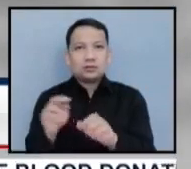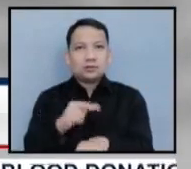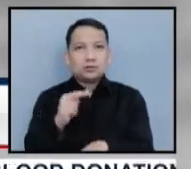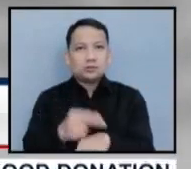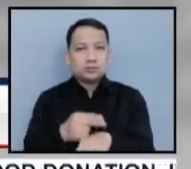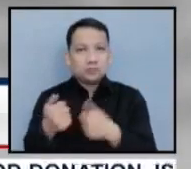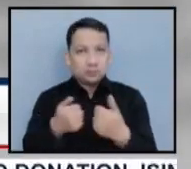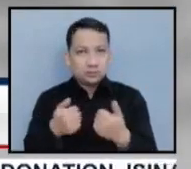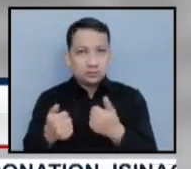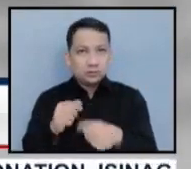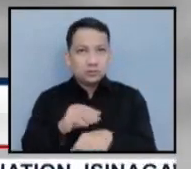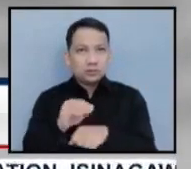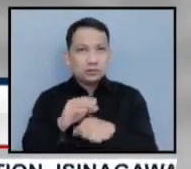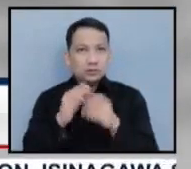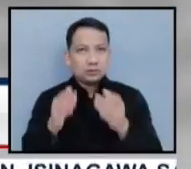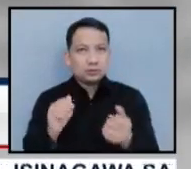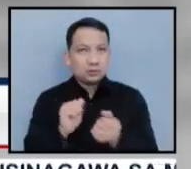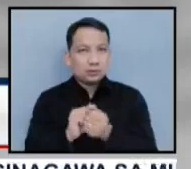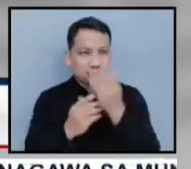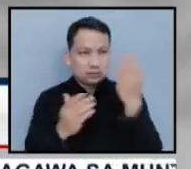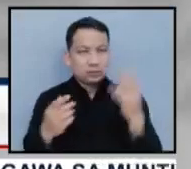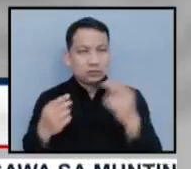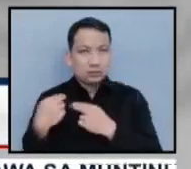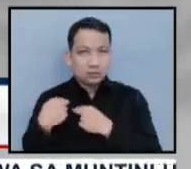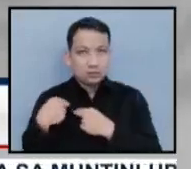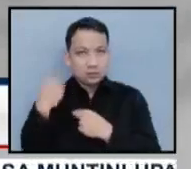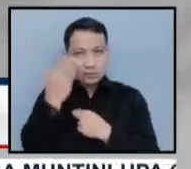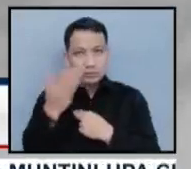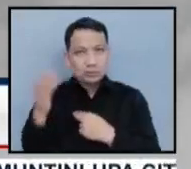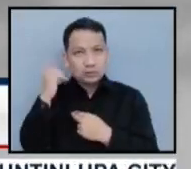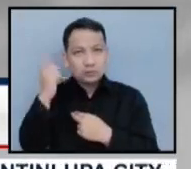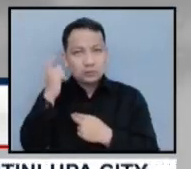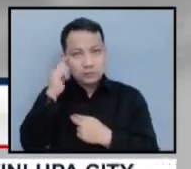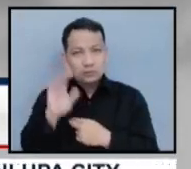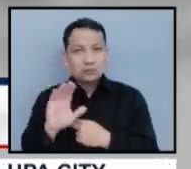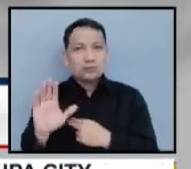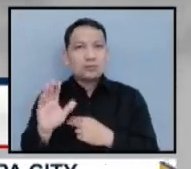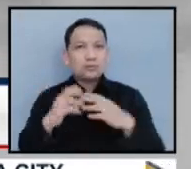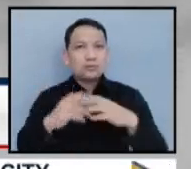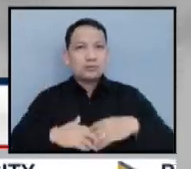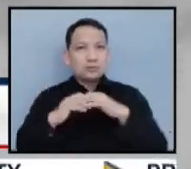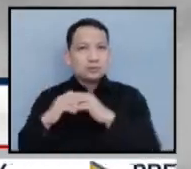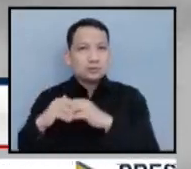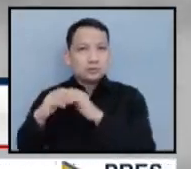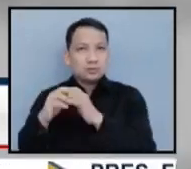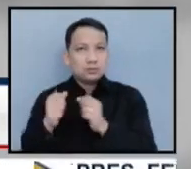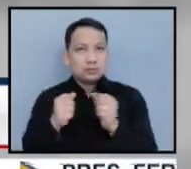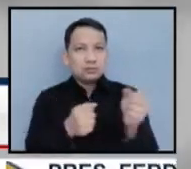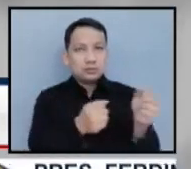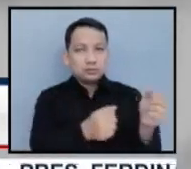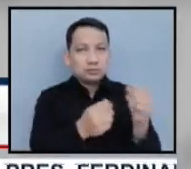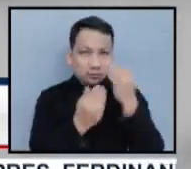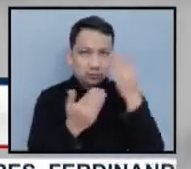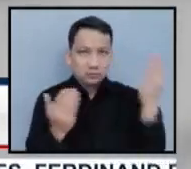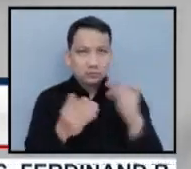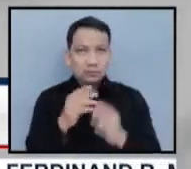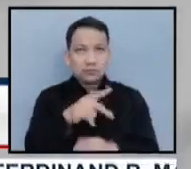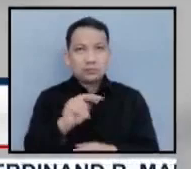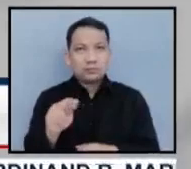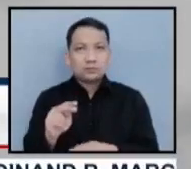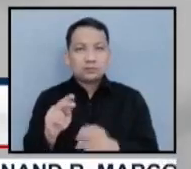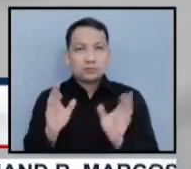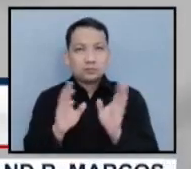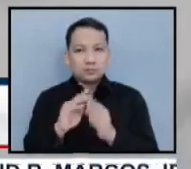Council. Kasama sa magiging responsibilidad ng Governing Board ang pagtatatag ng strategic direction ng PPP program